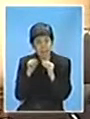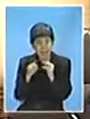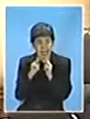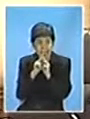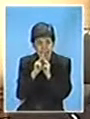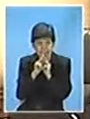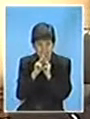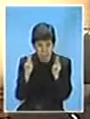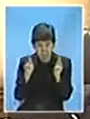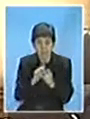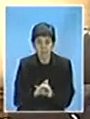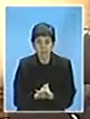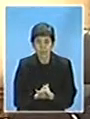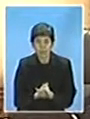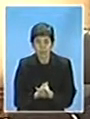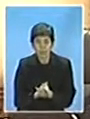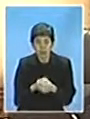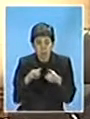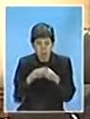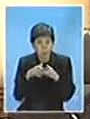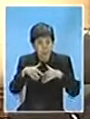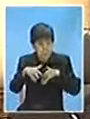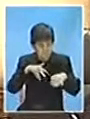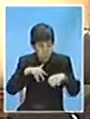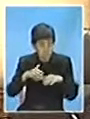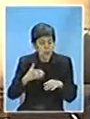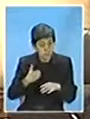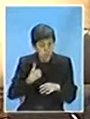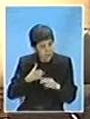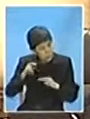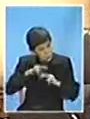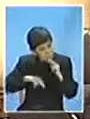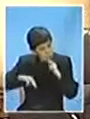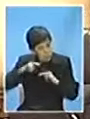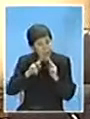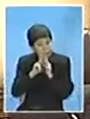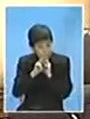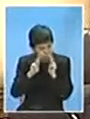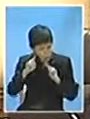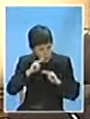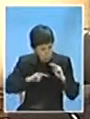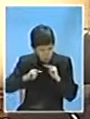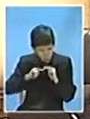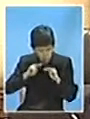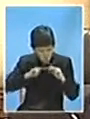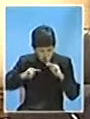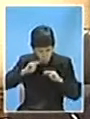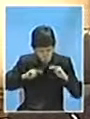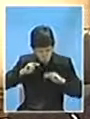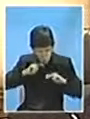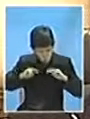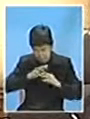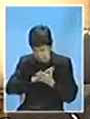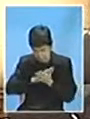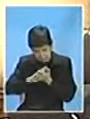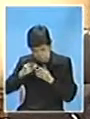รมาธิการนั้นเนี่ยนะครับทางภาคประชาชนได้มีส่วนพิจารณาในชั้นกรรมาธิการอย่างละเอียดพอสมควรทีเดียวนะครับว่